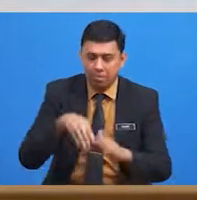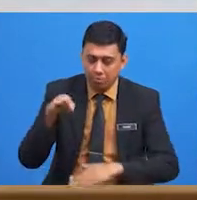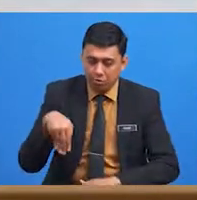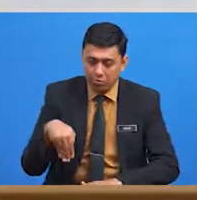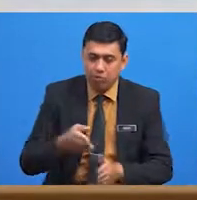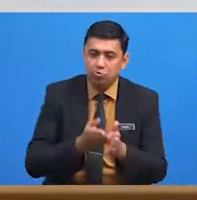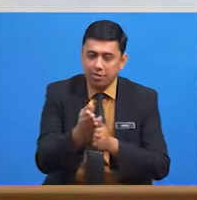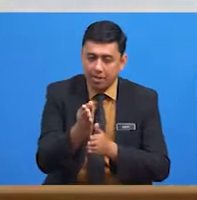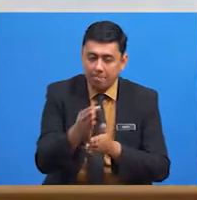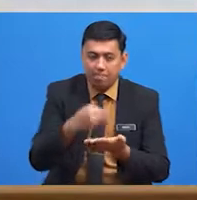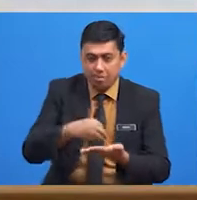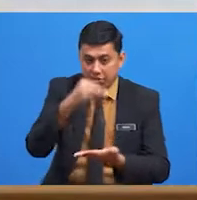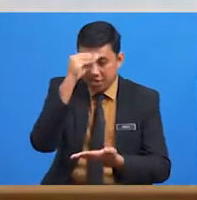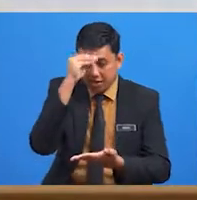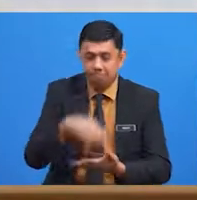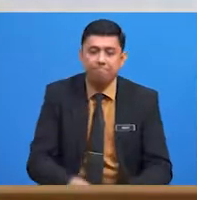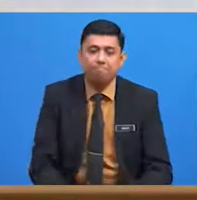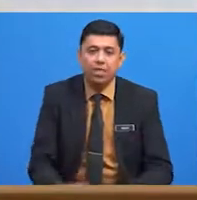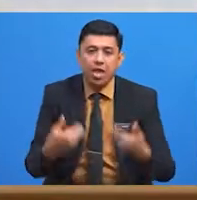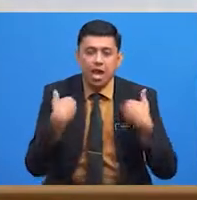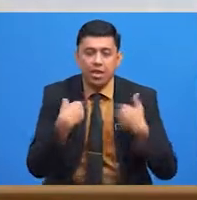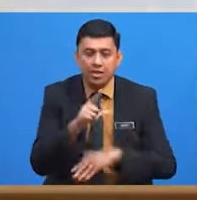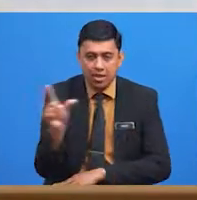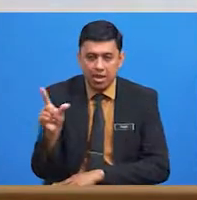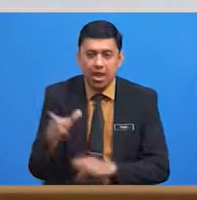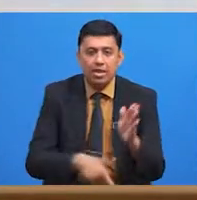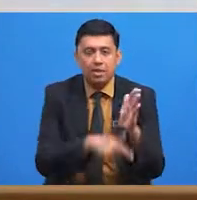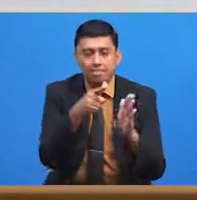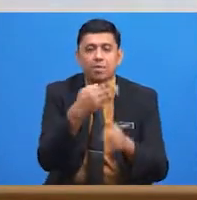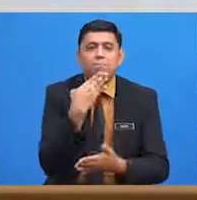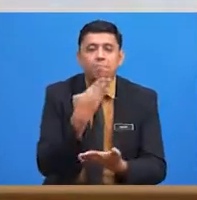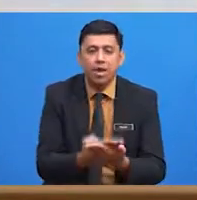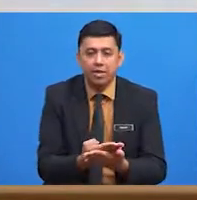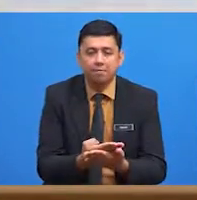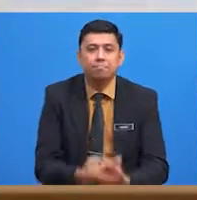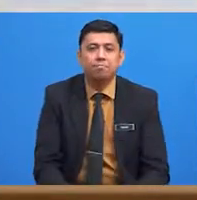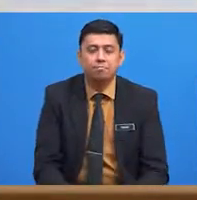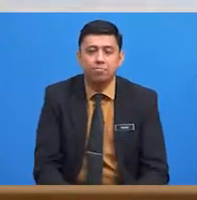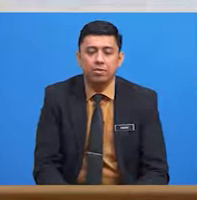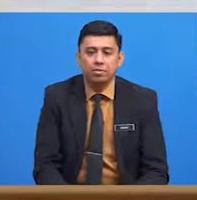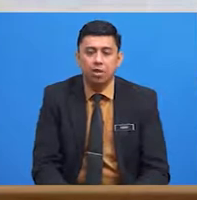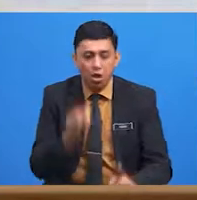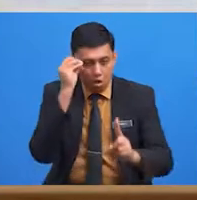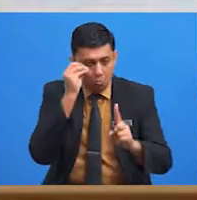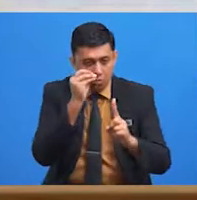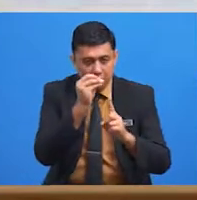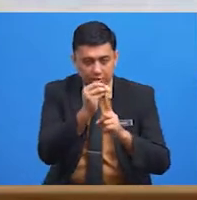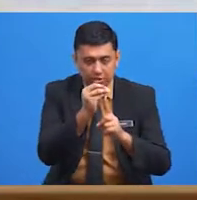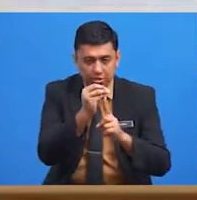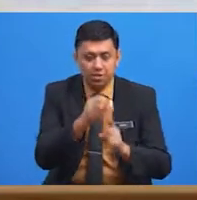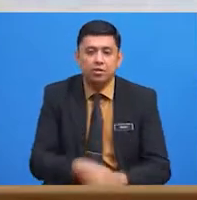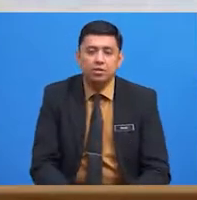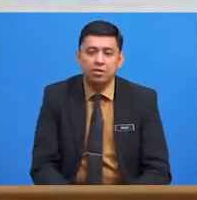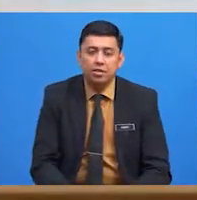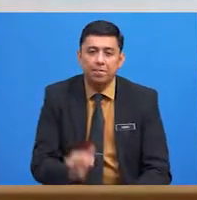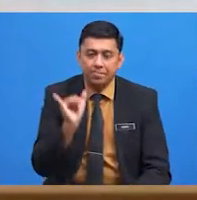meneruskan pembelajaran kita, adalah lebih baik cikgu nyatakan objektif yang